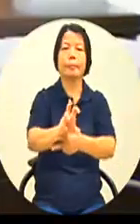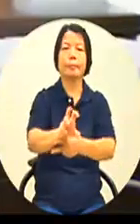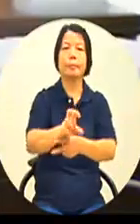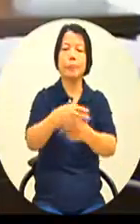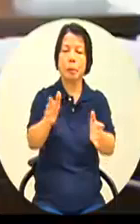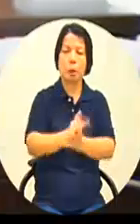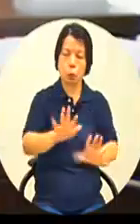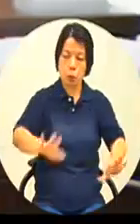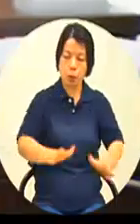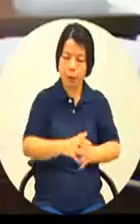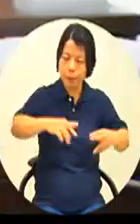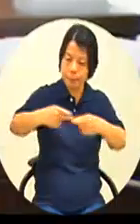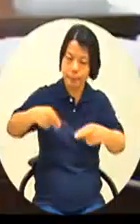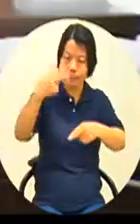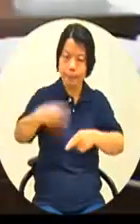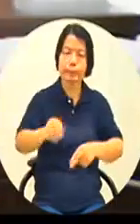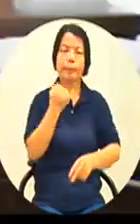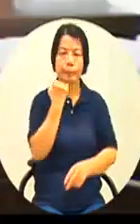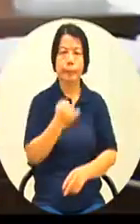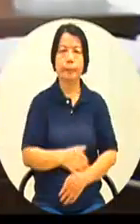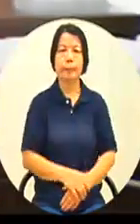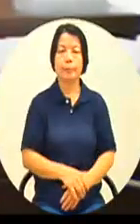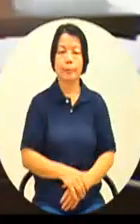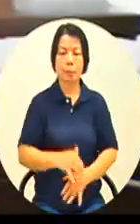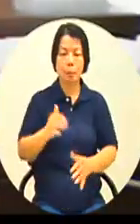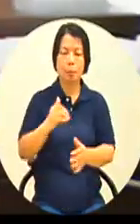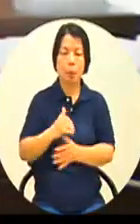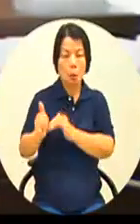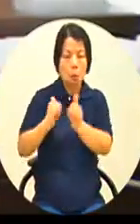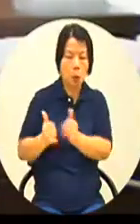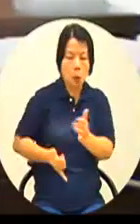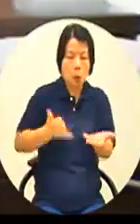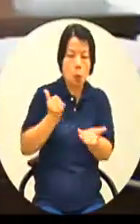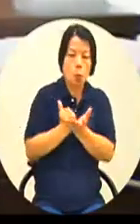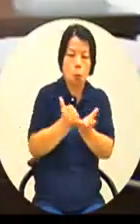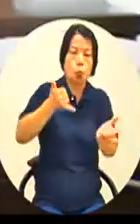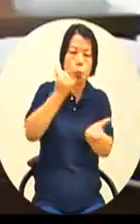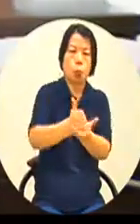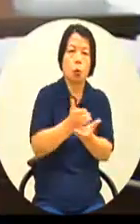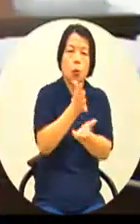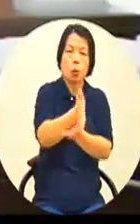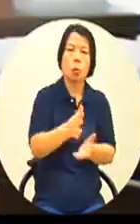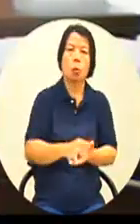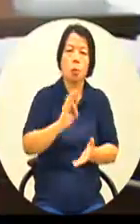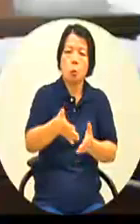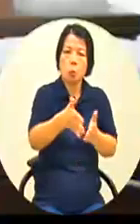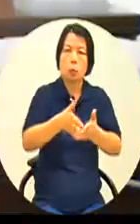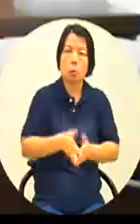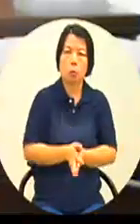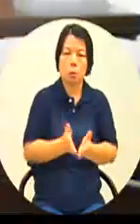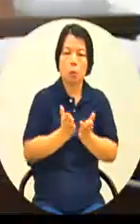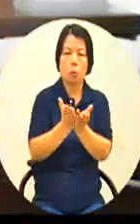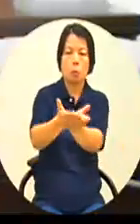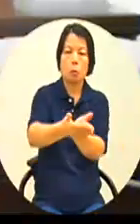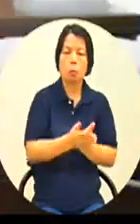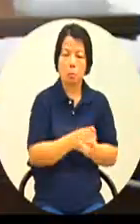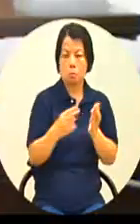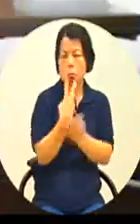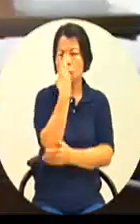在改善，可是当民众搭乘轮船会问为什么你们现在两车轮船在